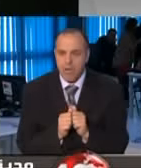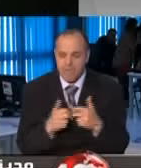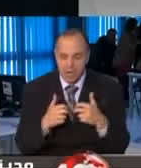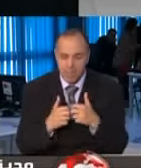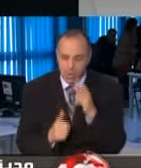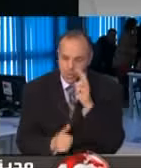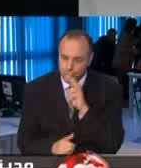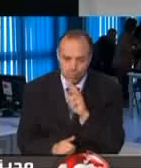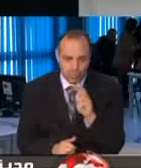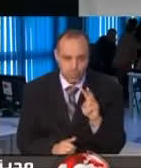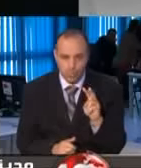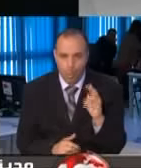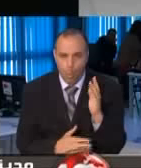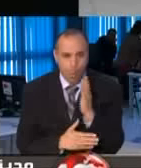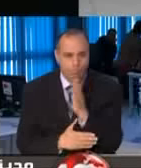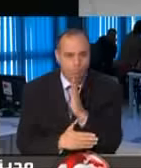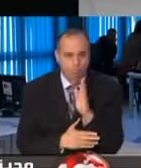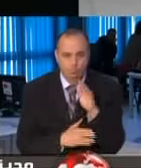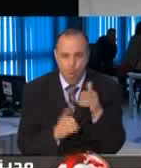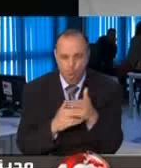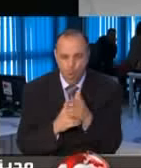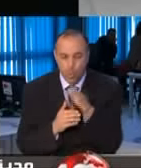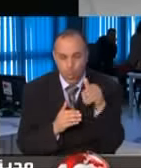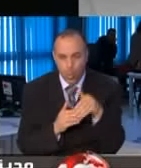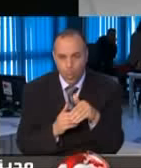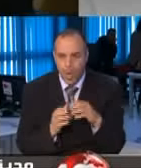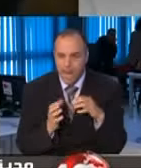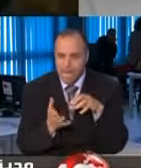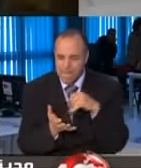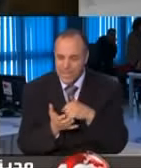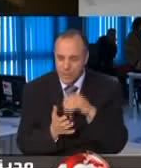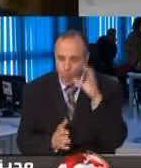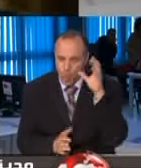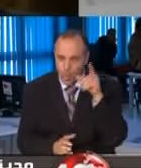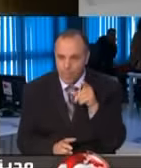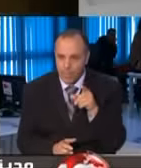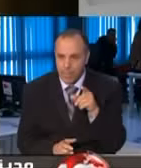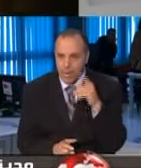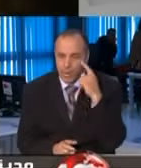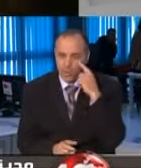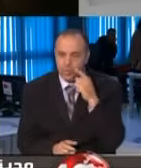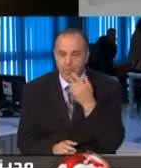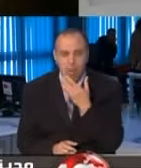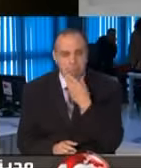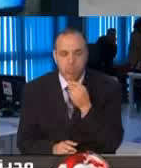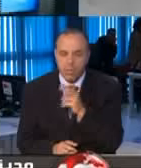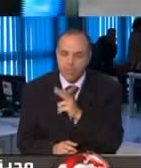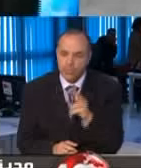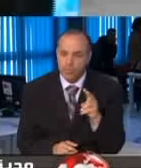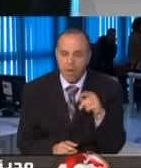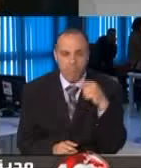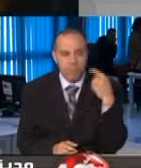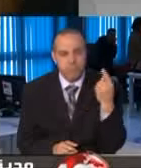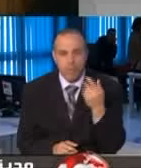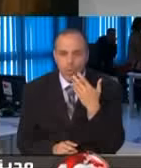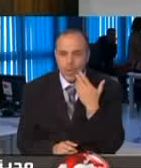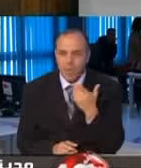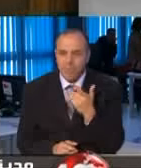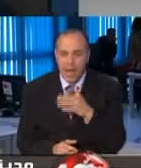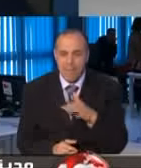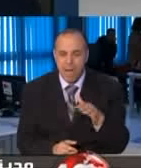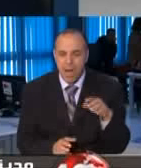المعرض التفاعلي للحيتانيات بمدينة العلوم. معرض اعتبره رحلة ممتعة في عالم هذه الثدييات